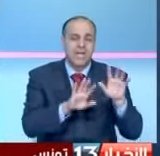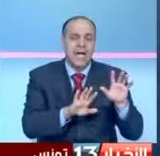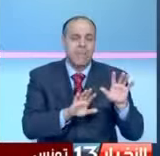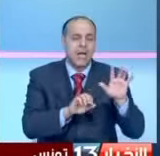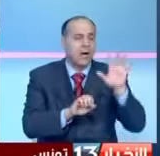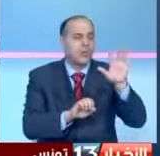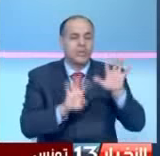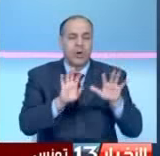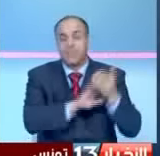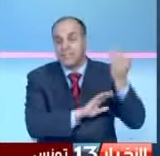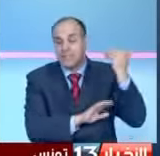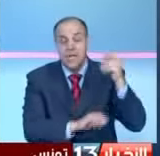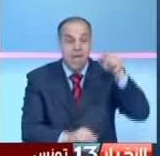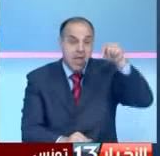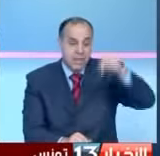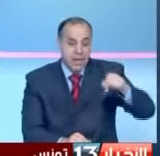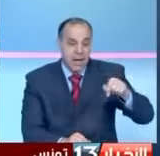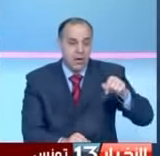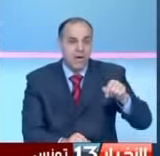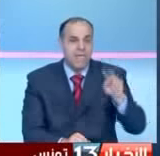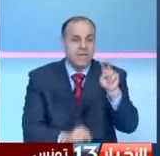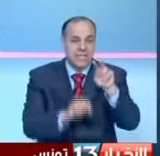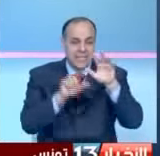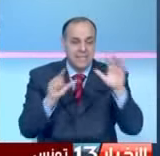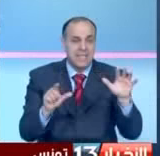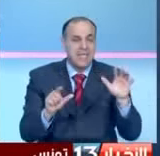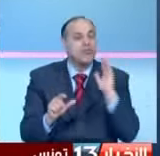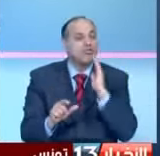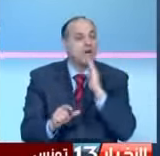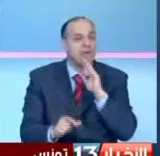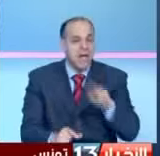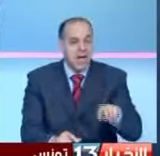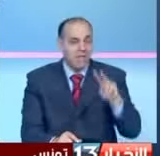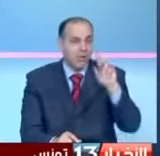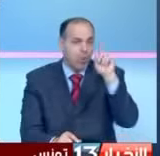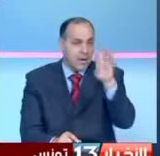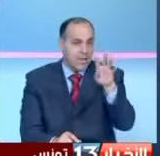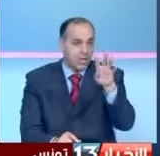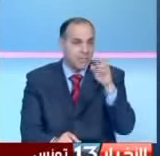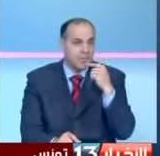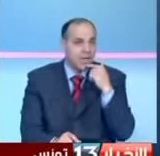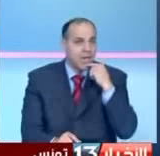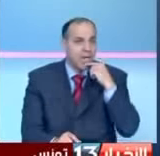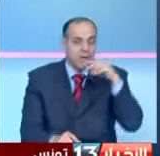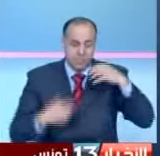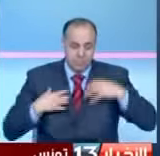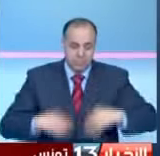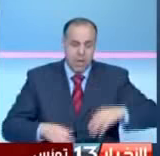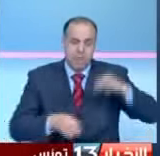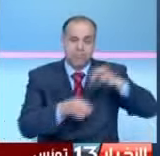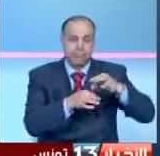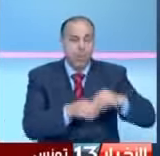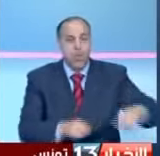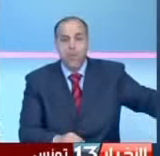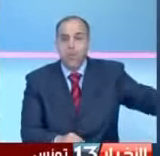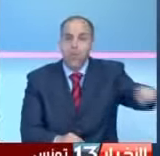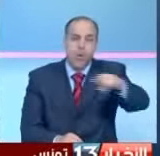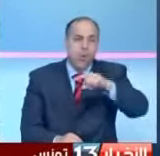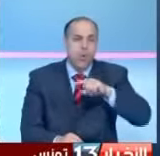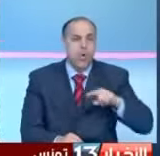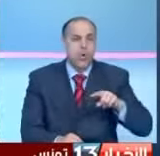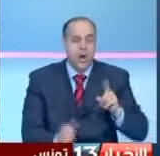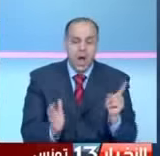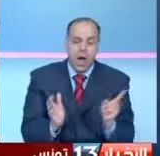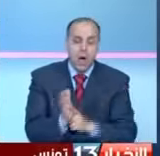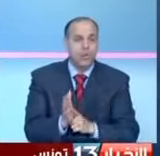و1000. يومها يوم 27 من جانفي 14 و2000 صوت نواب المجلس الوطني التأسيسي على